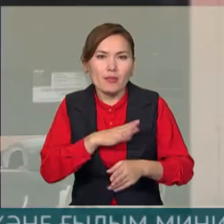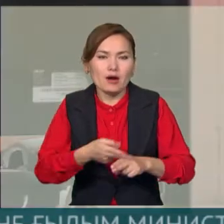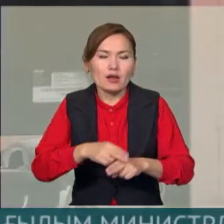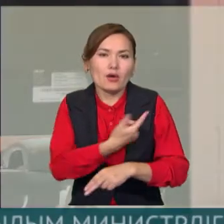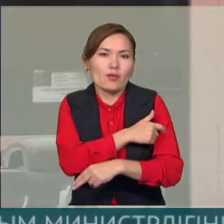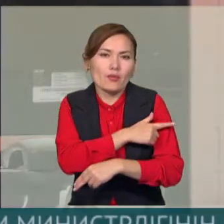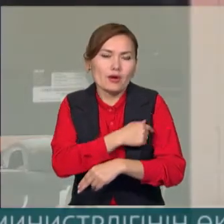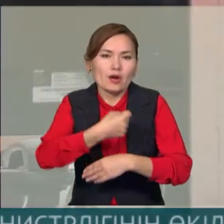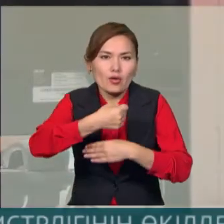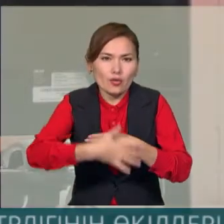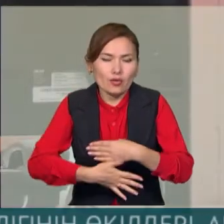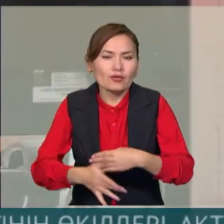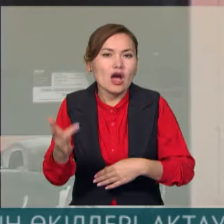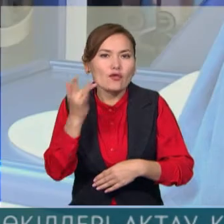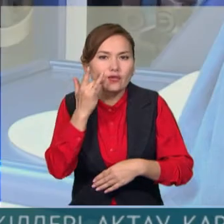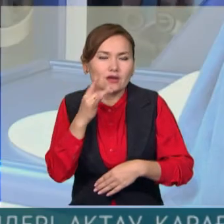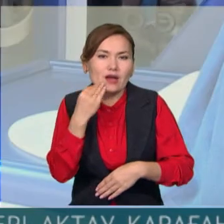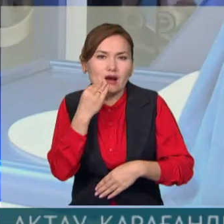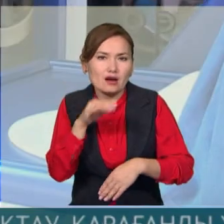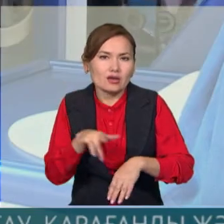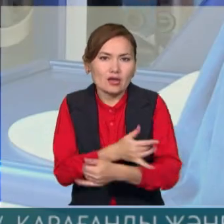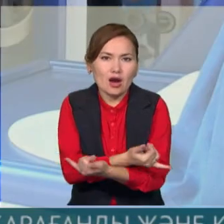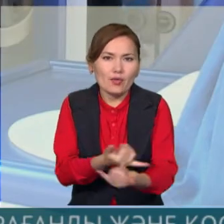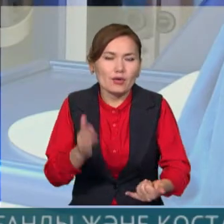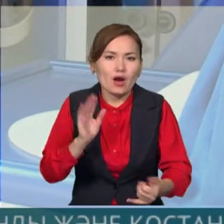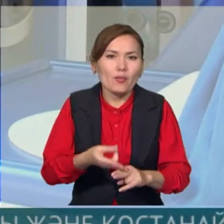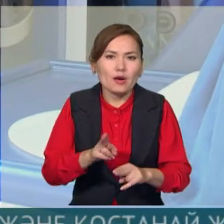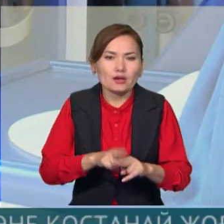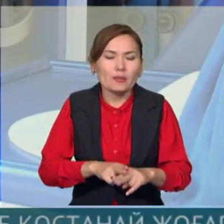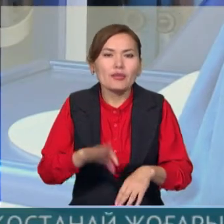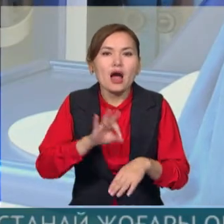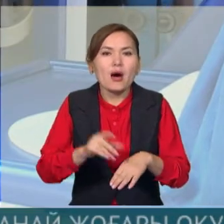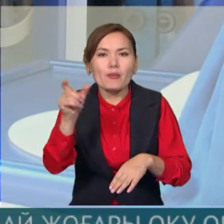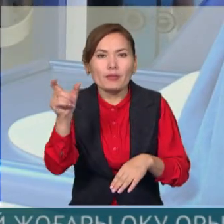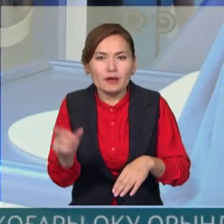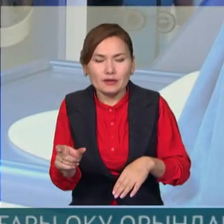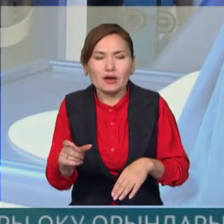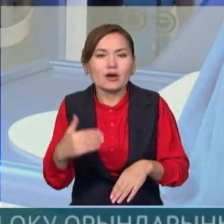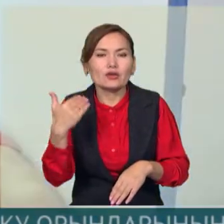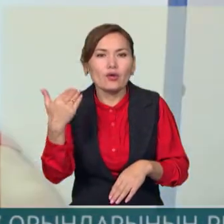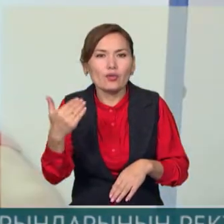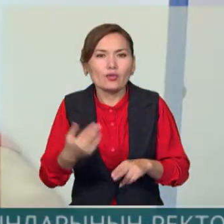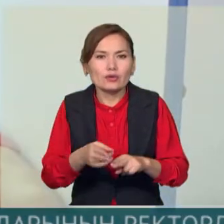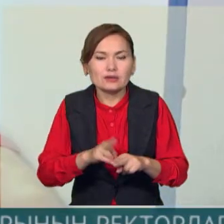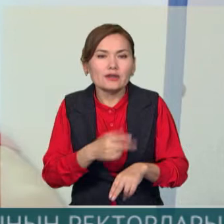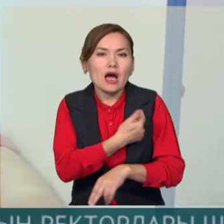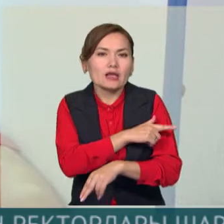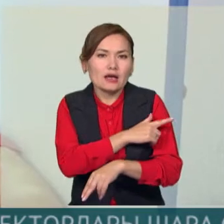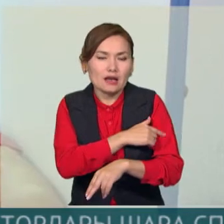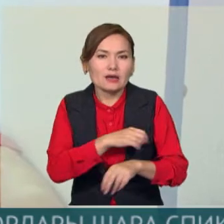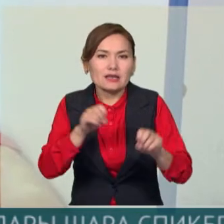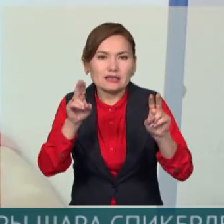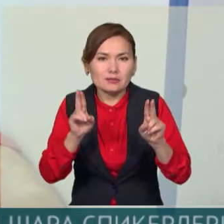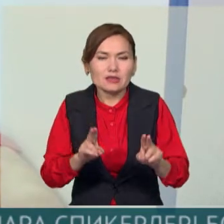жүйесіне қосылып тұратын болады. Дәрігер Жолай қолындағы планшет арқылы науқас туралы бар мәліметті емхананың базасынан біліп отырады.